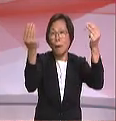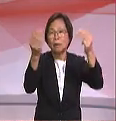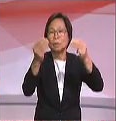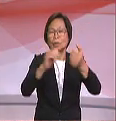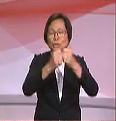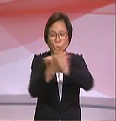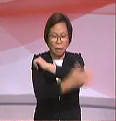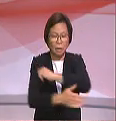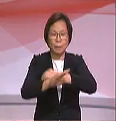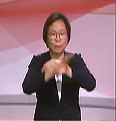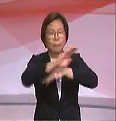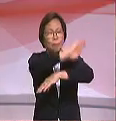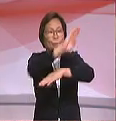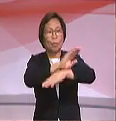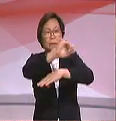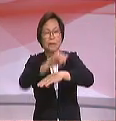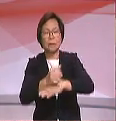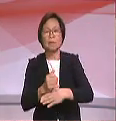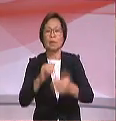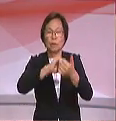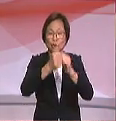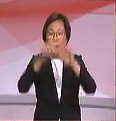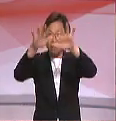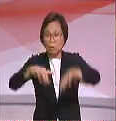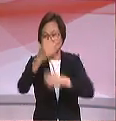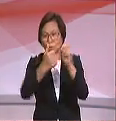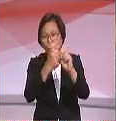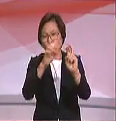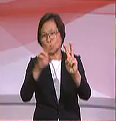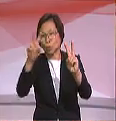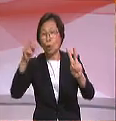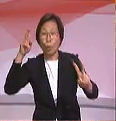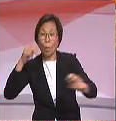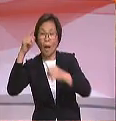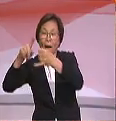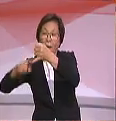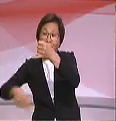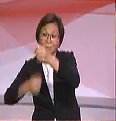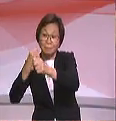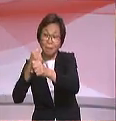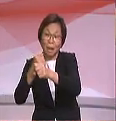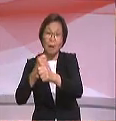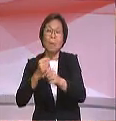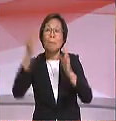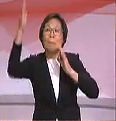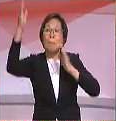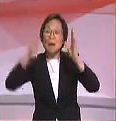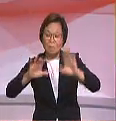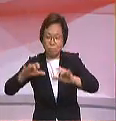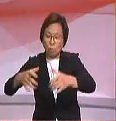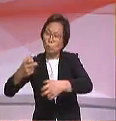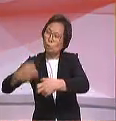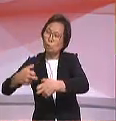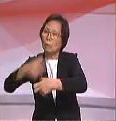negara Bukit Jalil menjelang Suka sih 2021 Hanoi Vietnam ujung tahun ini Hai guys negara kamera paint tugas